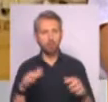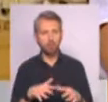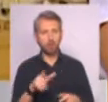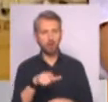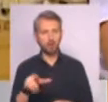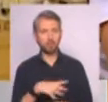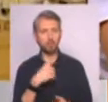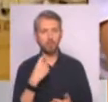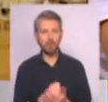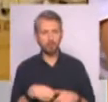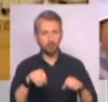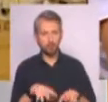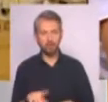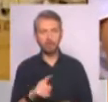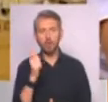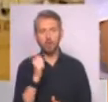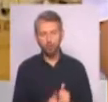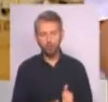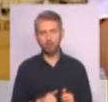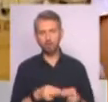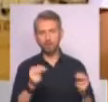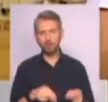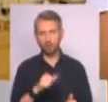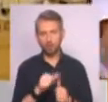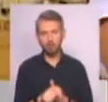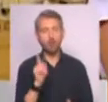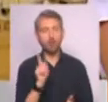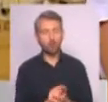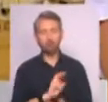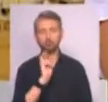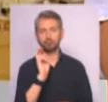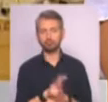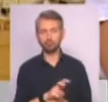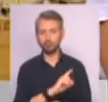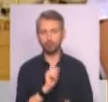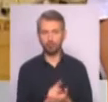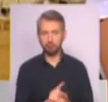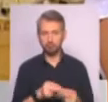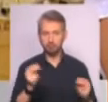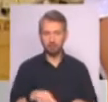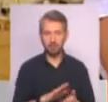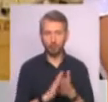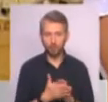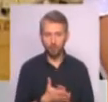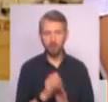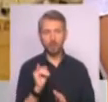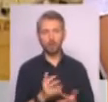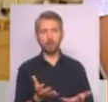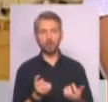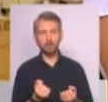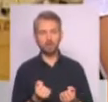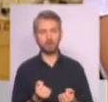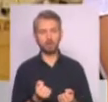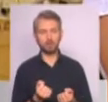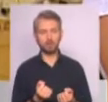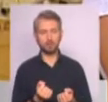прийнято рішення, що кожен укладає окремо, кожен має піти укласти договір з водоканалом і отримати відповідні,